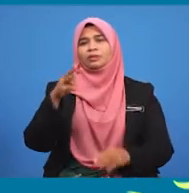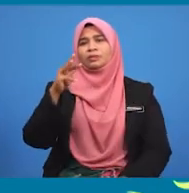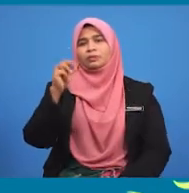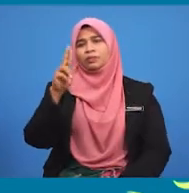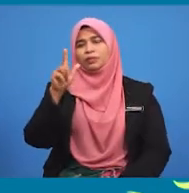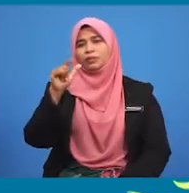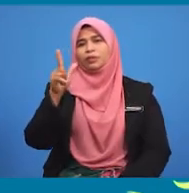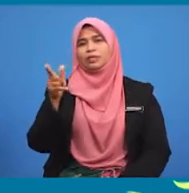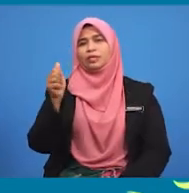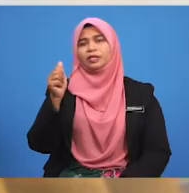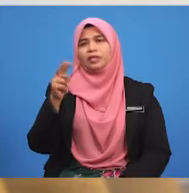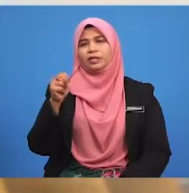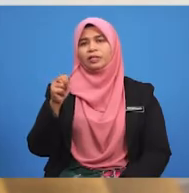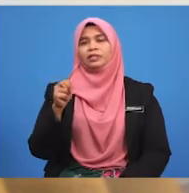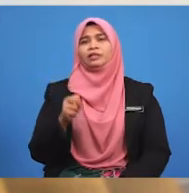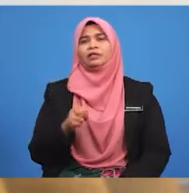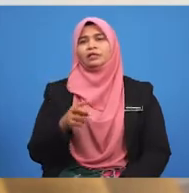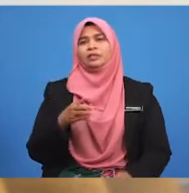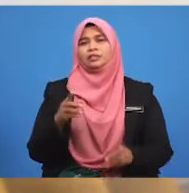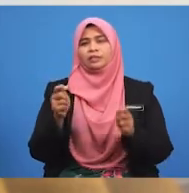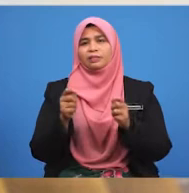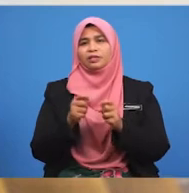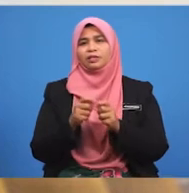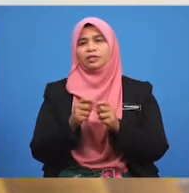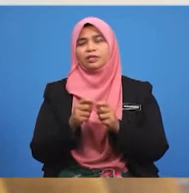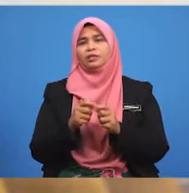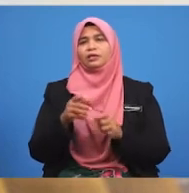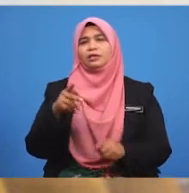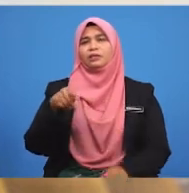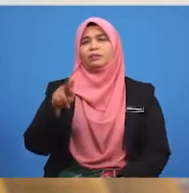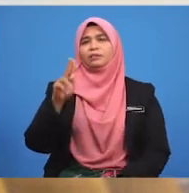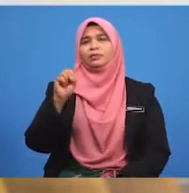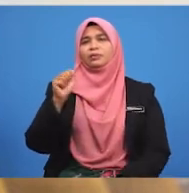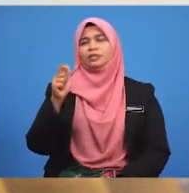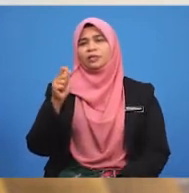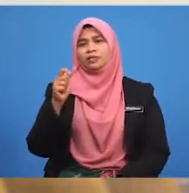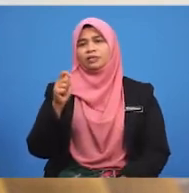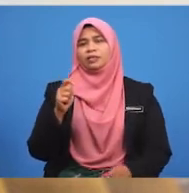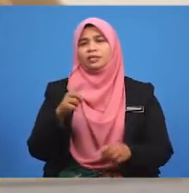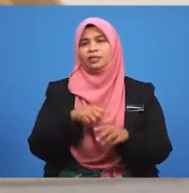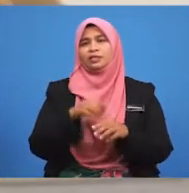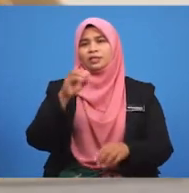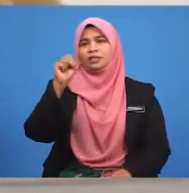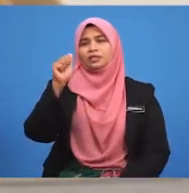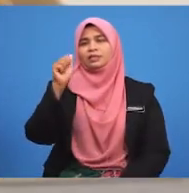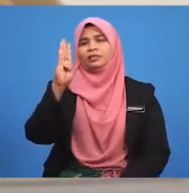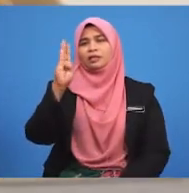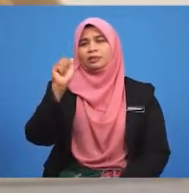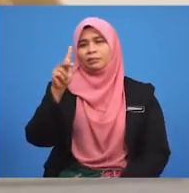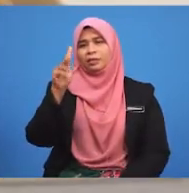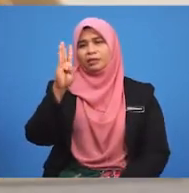akidah seperti Pusat Pemulihan Baitul Ihsan di Sabak Bernam, Selangor dan sebagainya. Baiklah